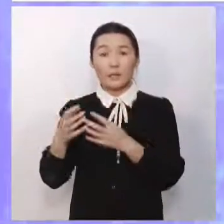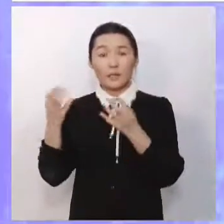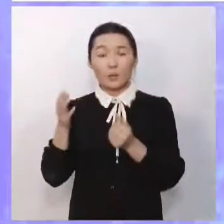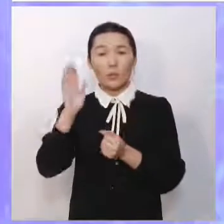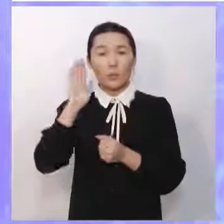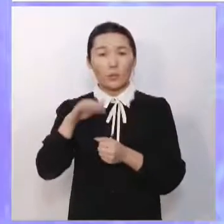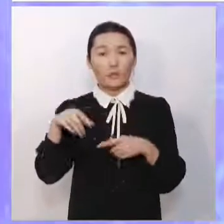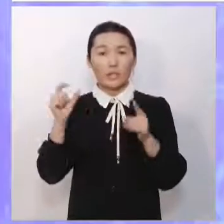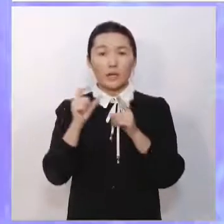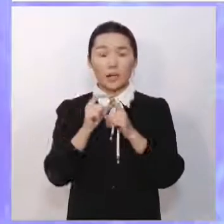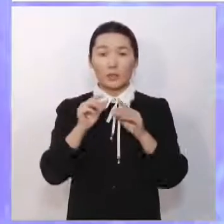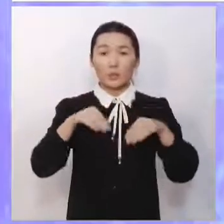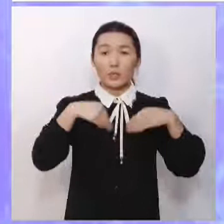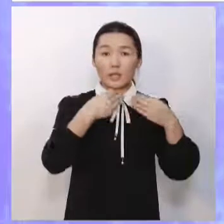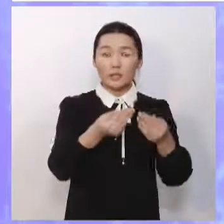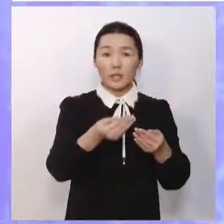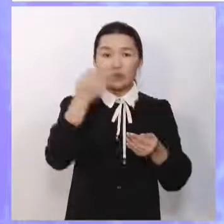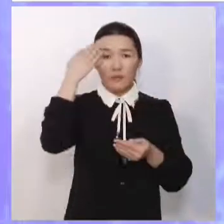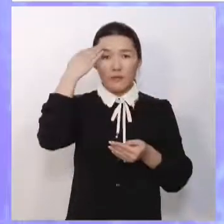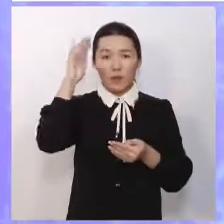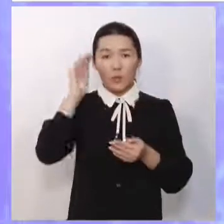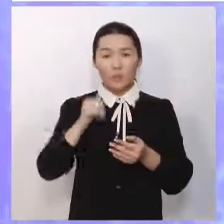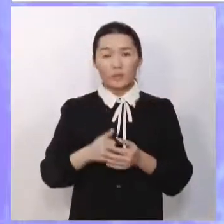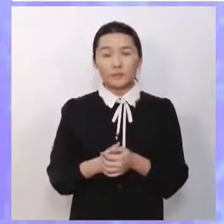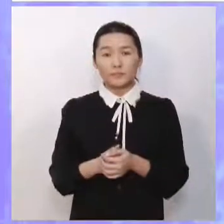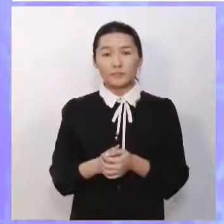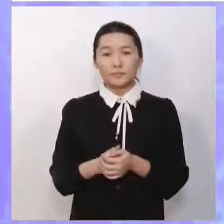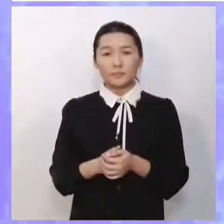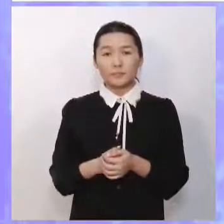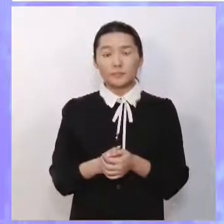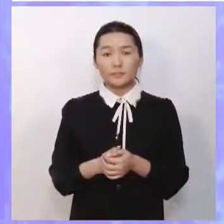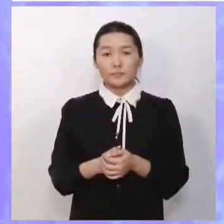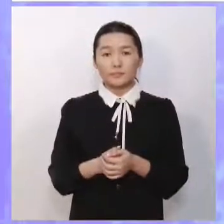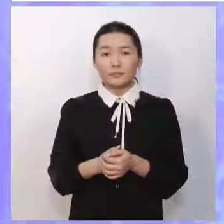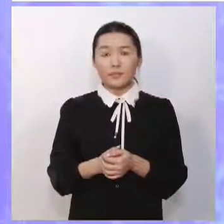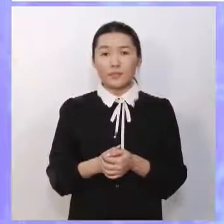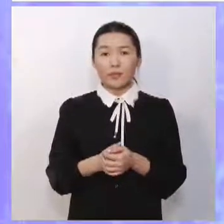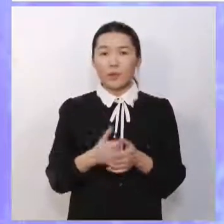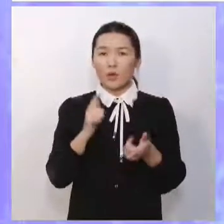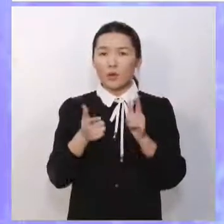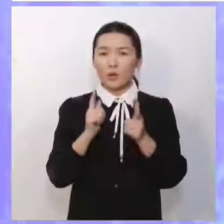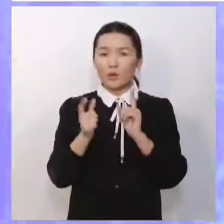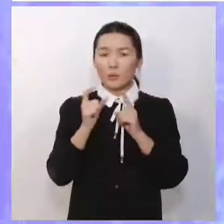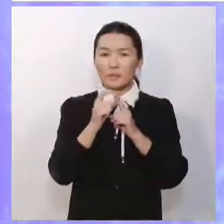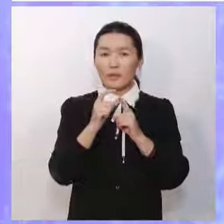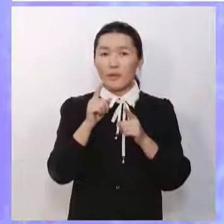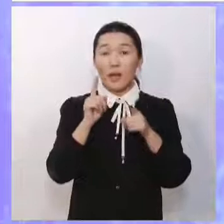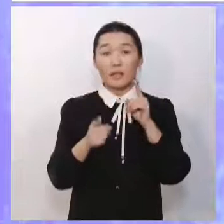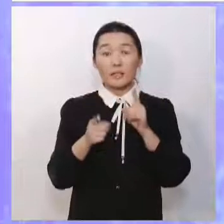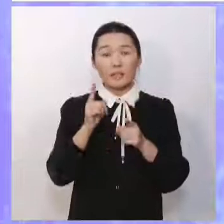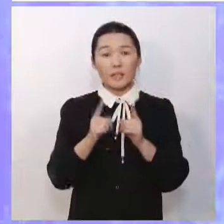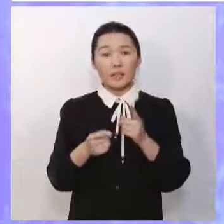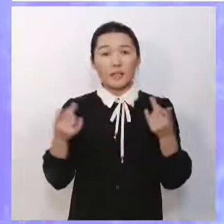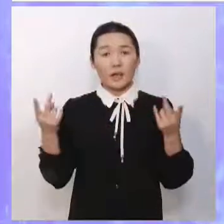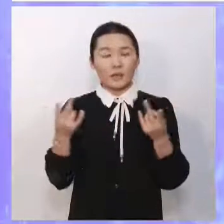оно достанется врагу. К сожалению, грубые слова иногда